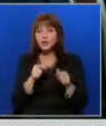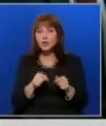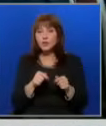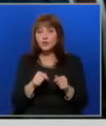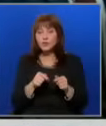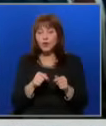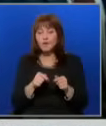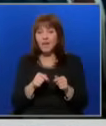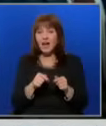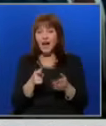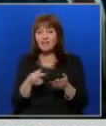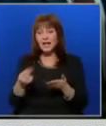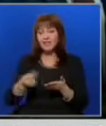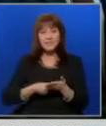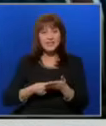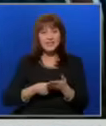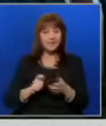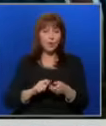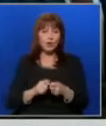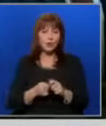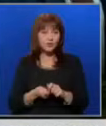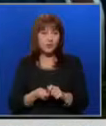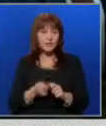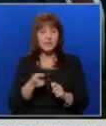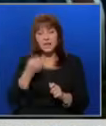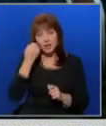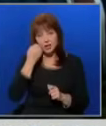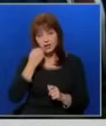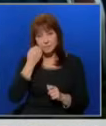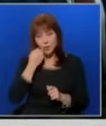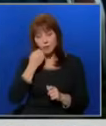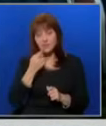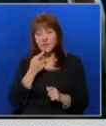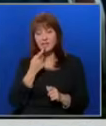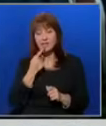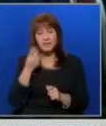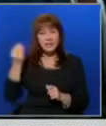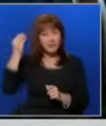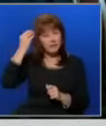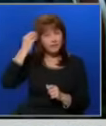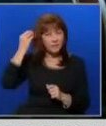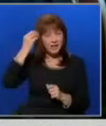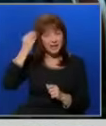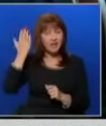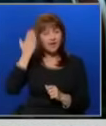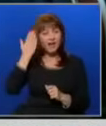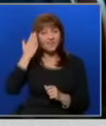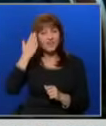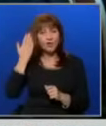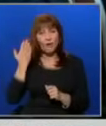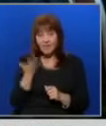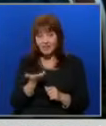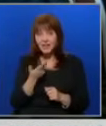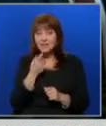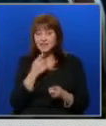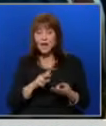тип административни нарушения бяха използвани, за да се вмени, че в него е вината за отмяната